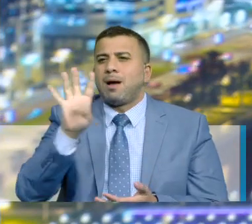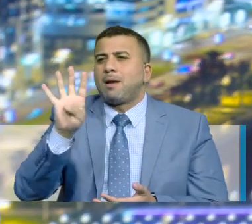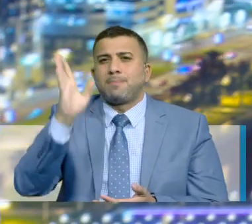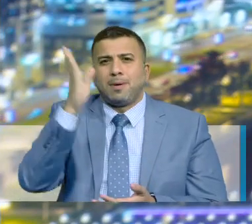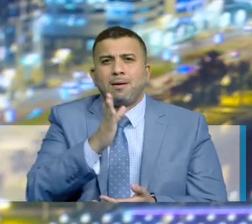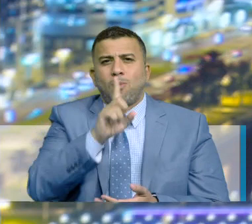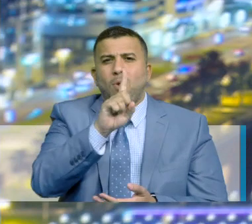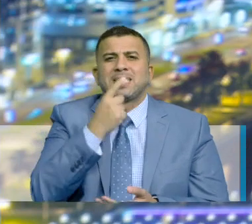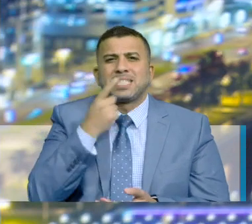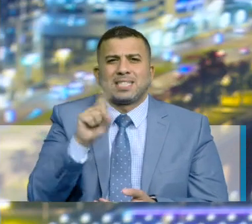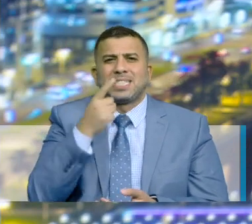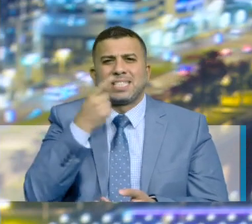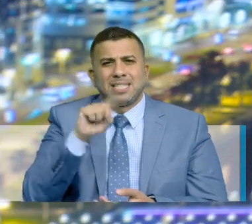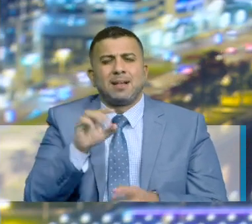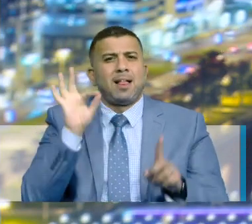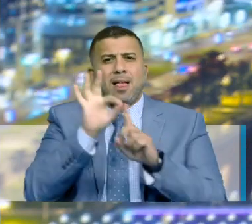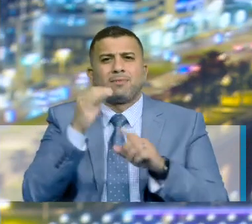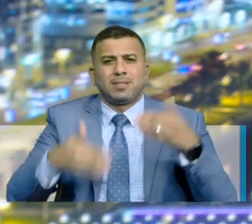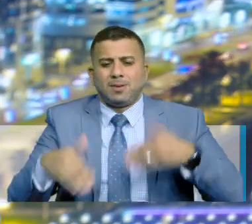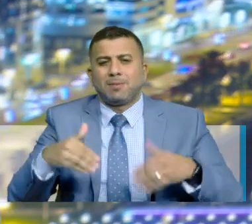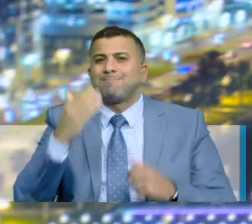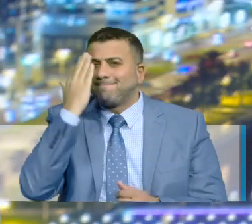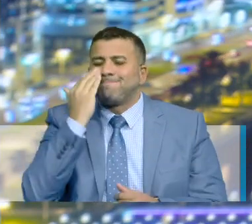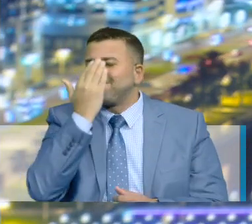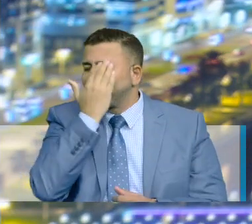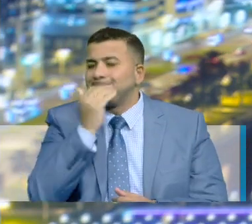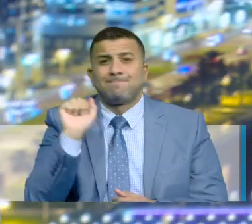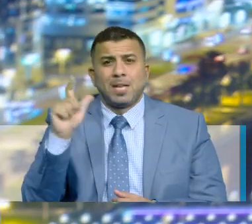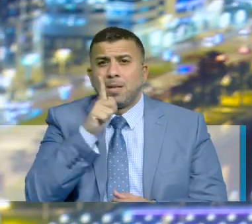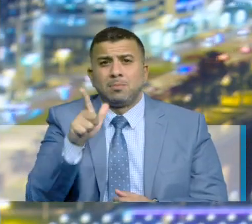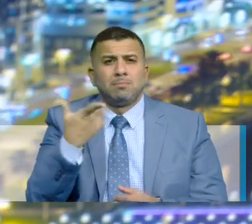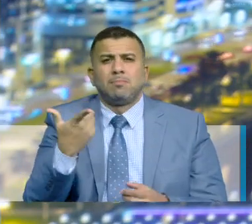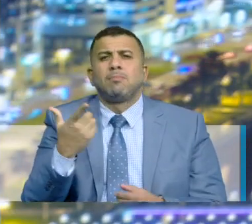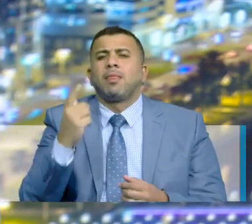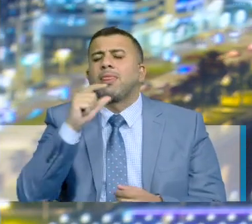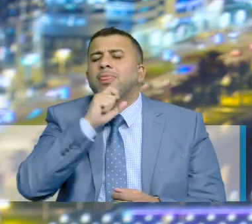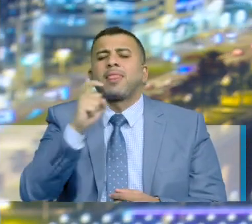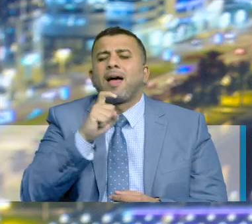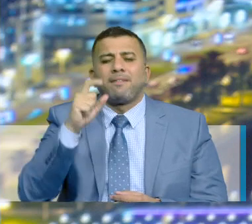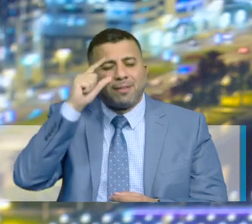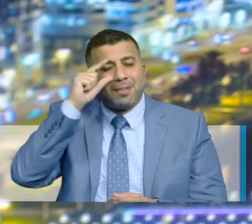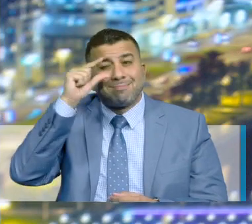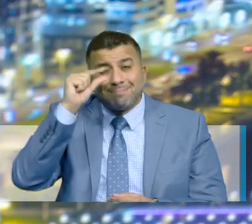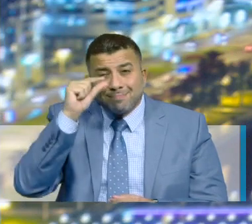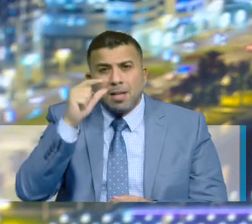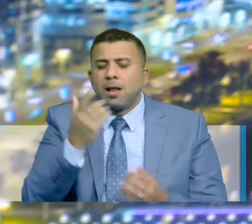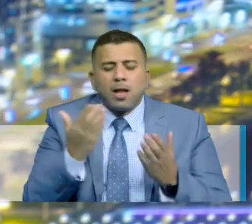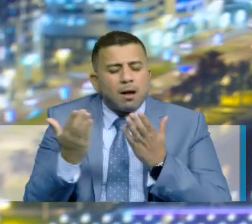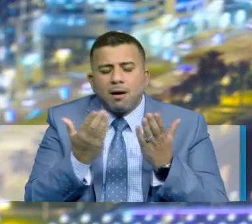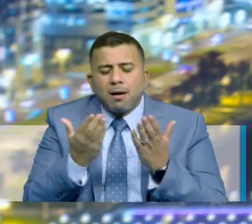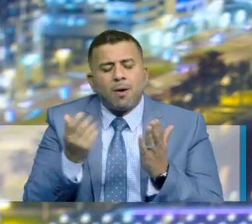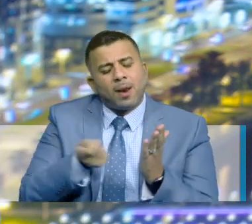يناير من كل عام بهدف تشجيع ذوي الاعاقه البصريه او من يعانون الضعف الحاد فيه على القراءه